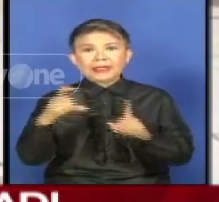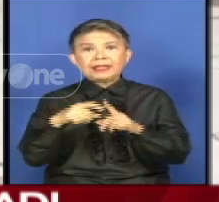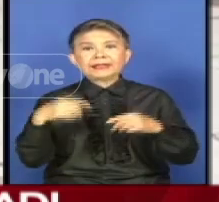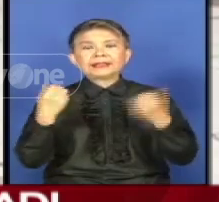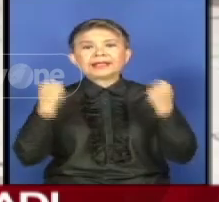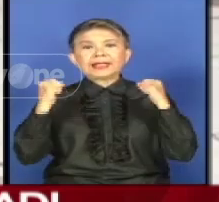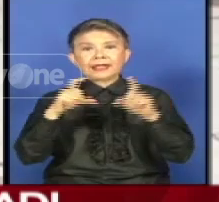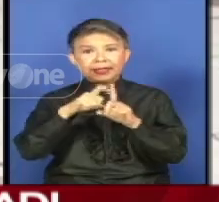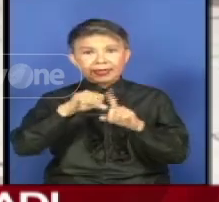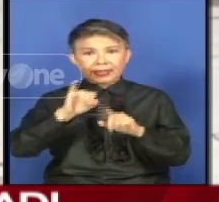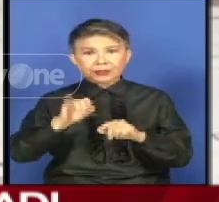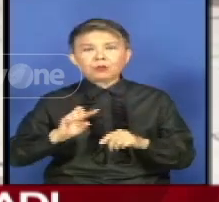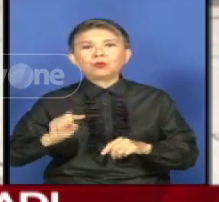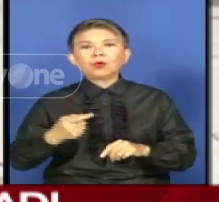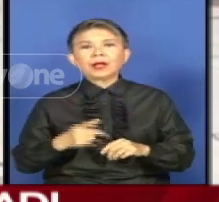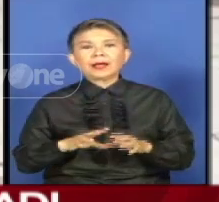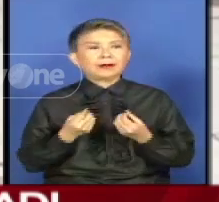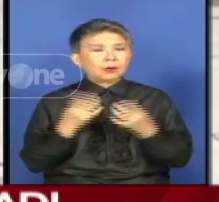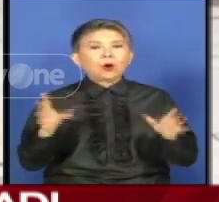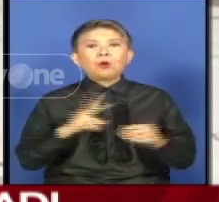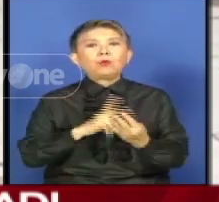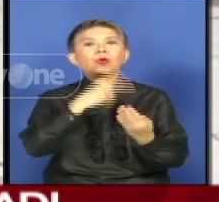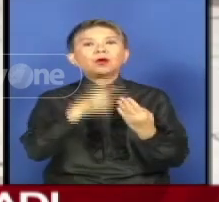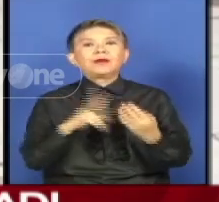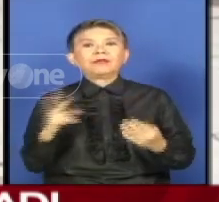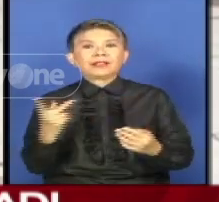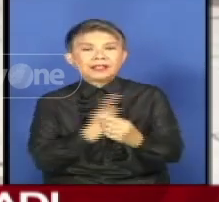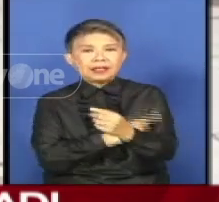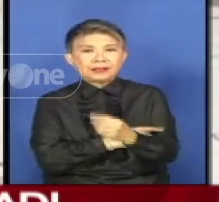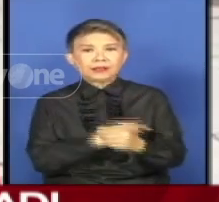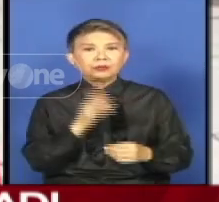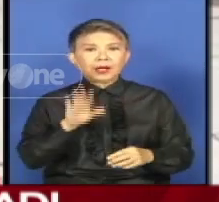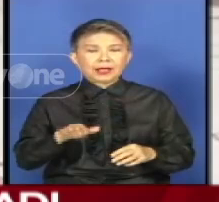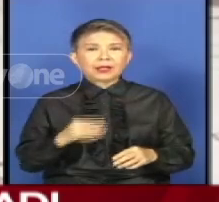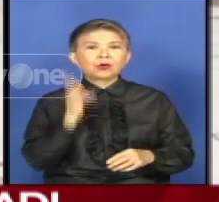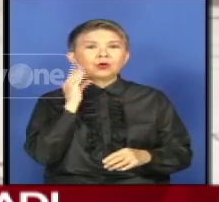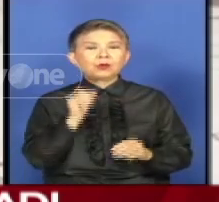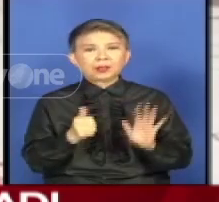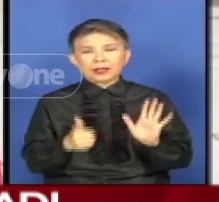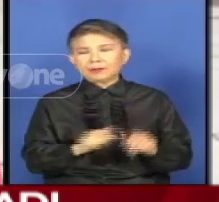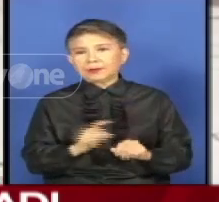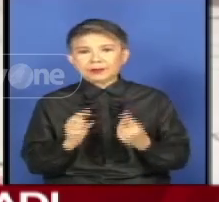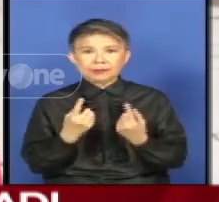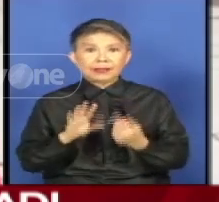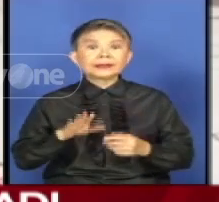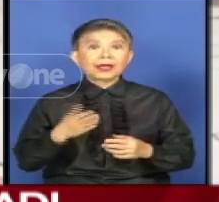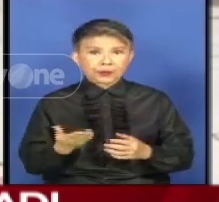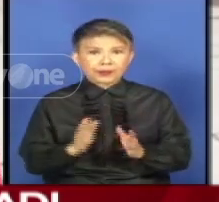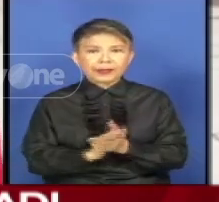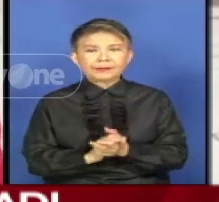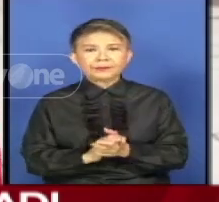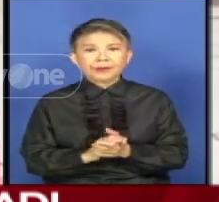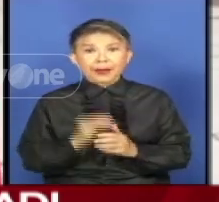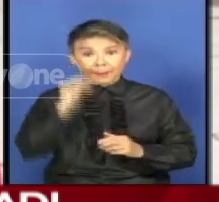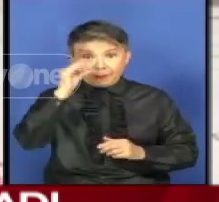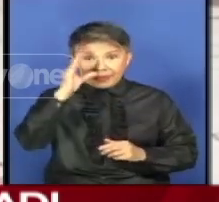DKI Jakarta akan mulai menggelar program vaksinasi untuk anak-anak usia 6 hingga 11 tahun. Di mana pada